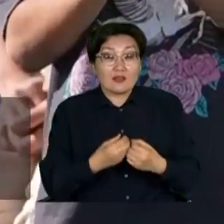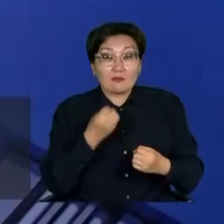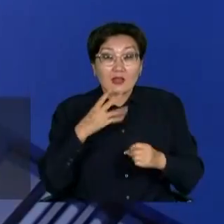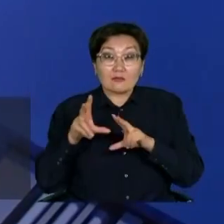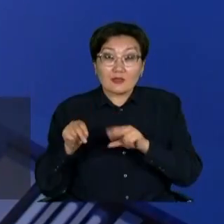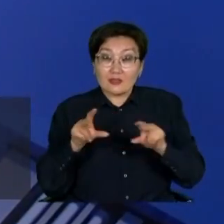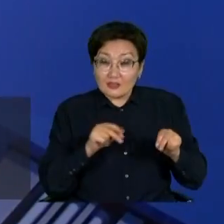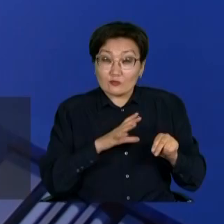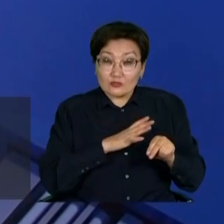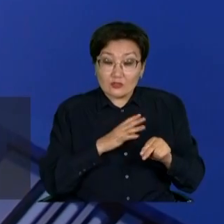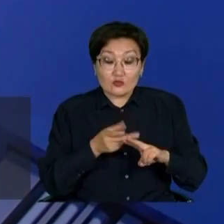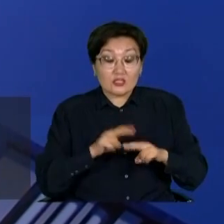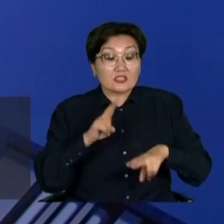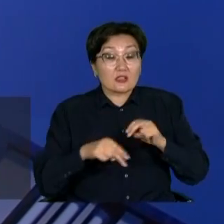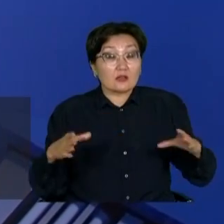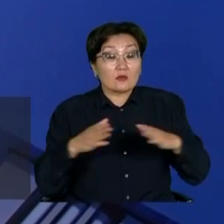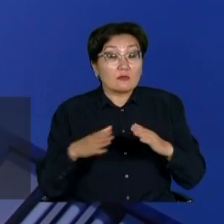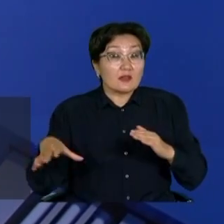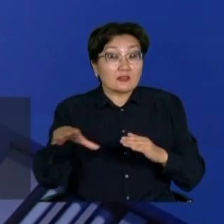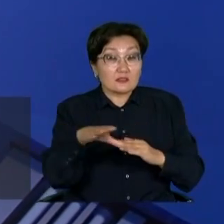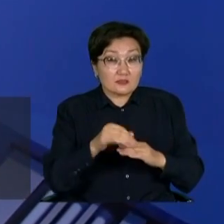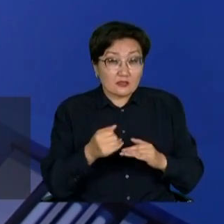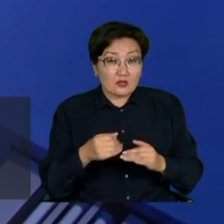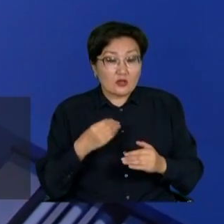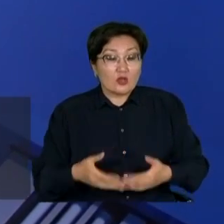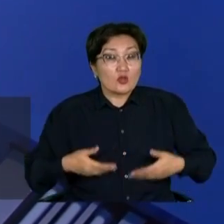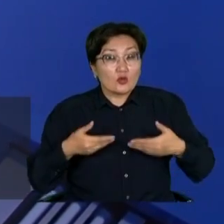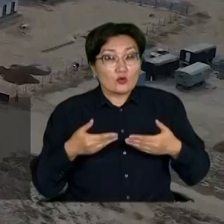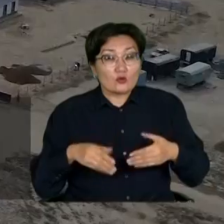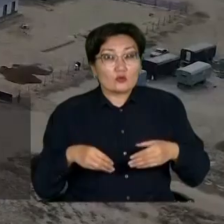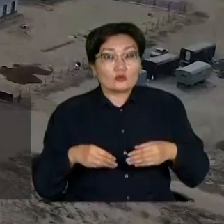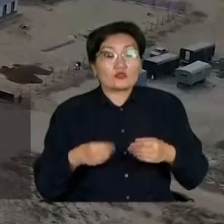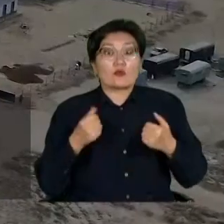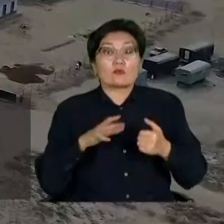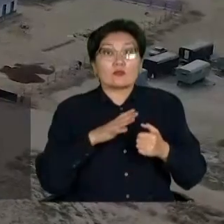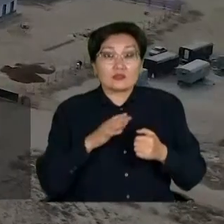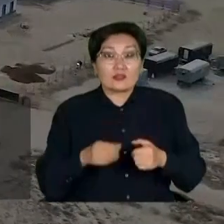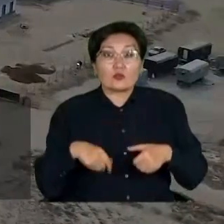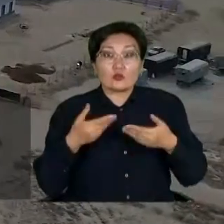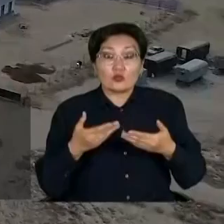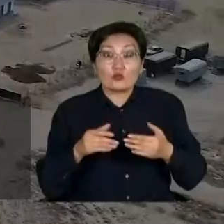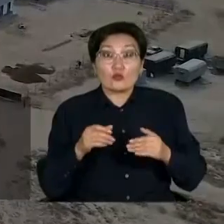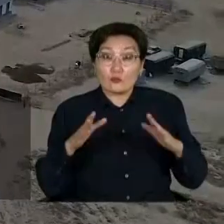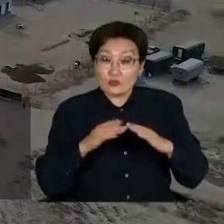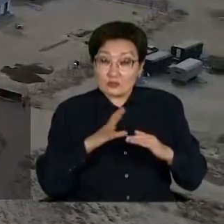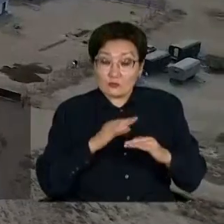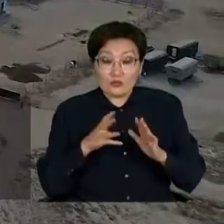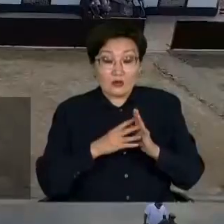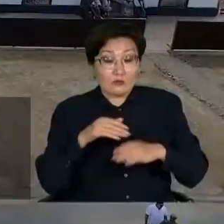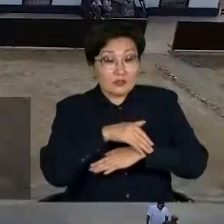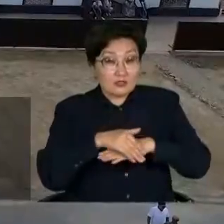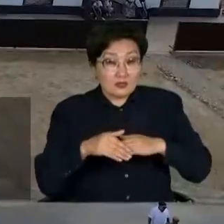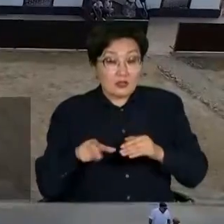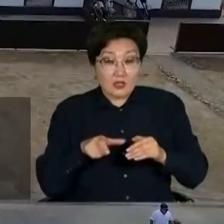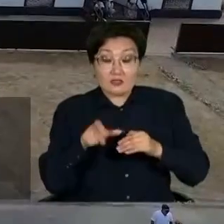кетпесін. Осы салынған үйлердің барлығы да құтты үй болсын. Қазір аталған жаңа ықшам ауданның 9 көшесіне